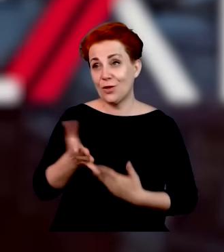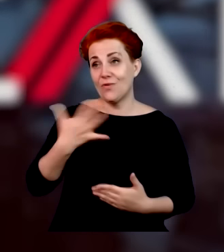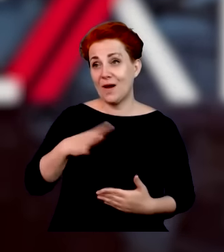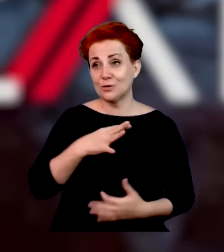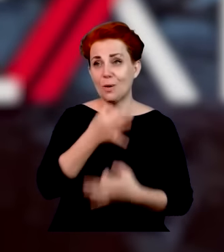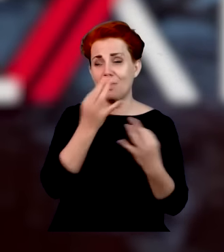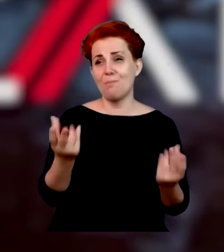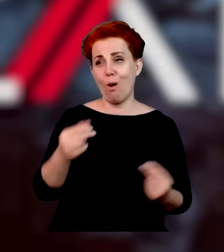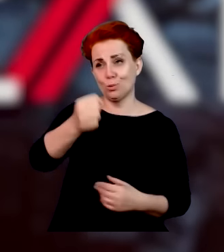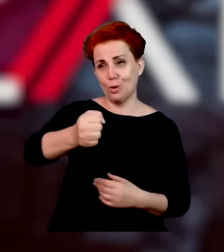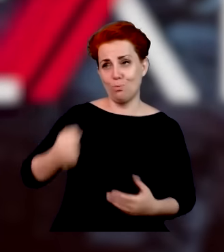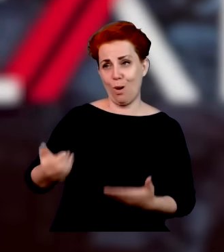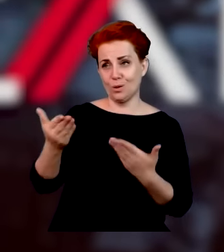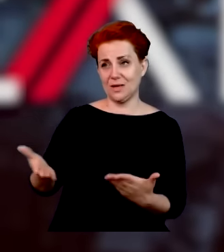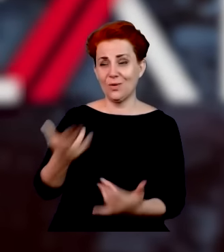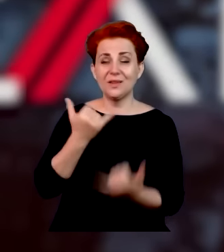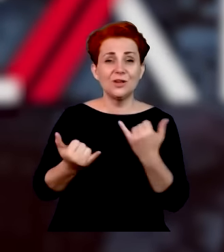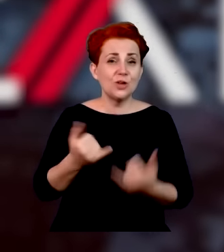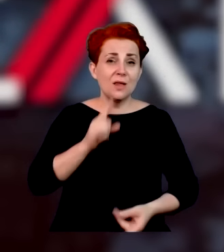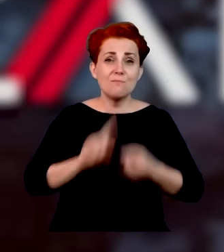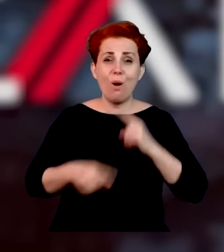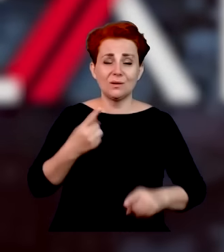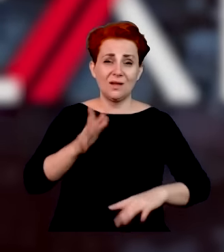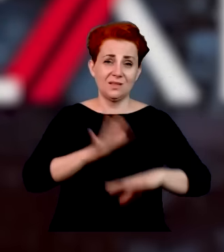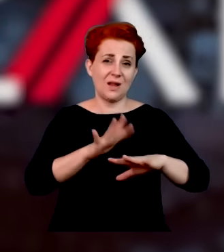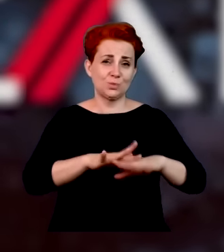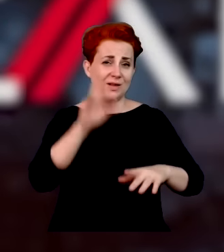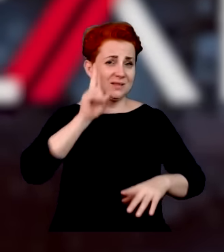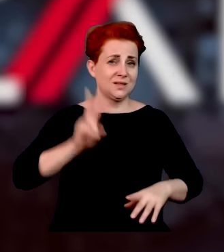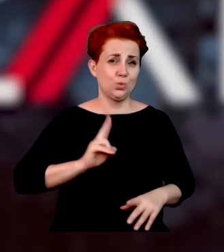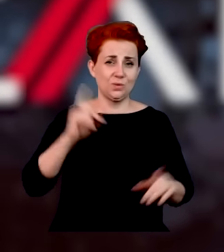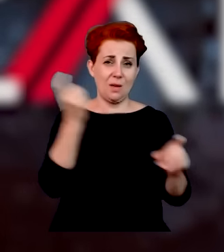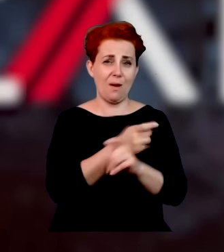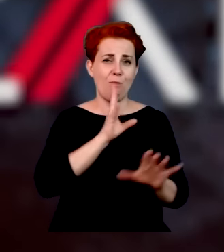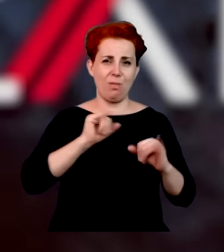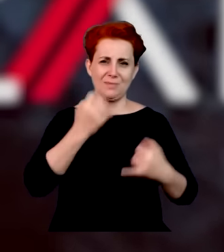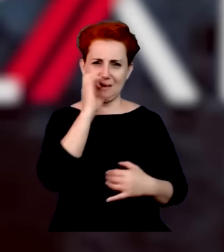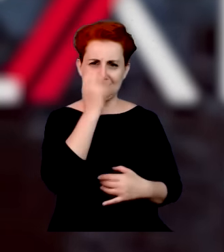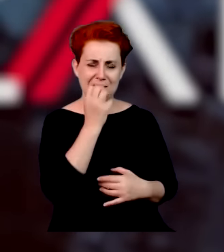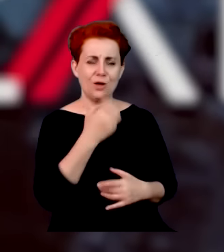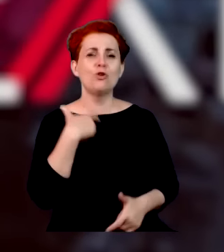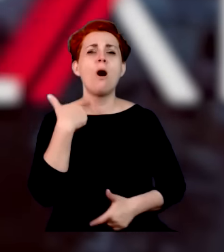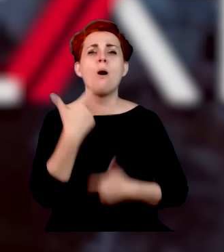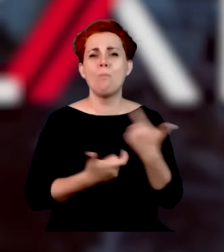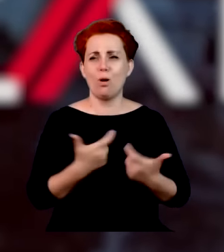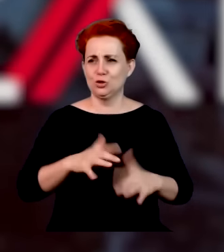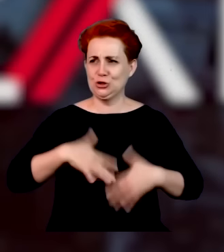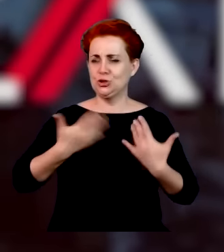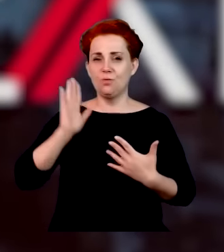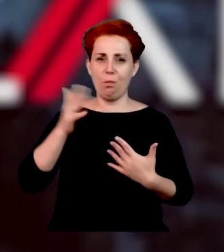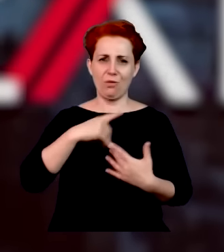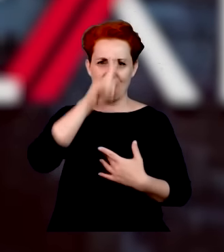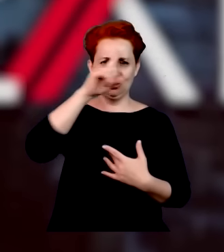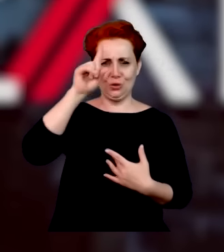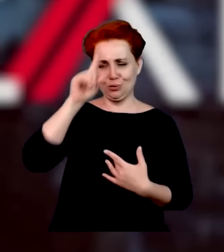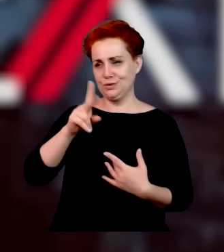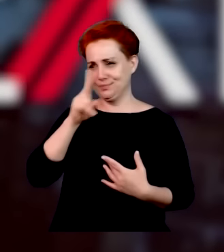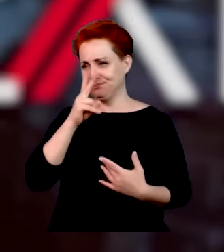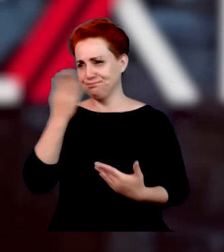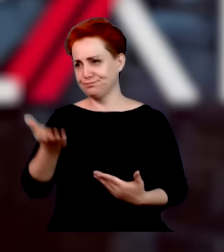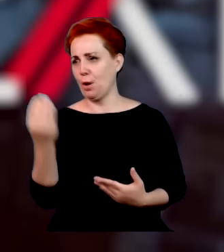tacy posłowie? Jeśli sami politycy traktują instytucje państwowe jak cyrk, to niech się potem nie dziwią, że ludzie będą mieć ich za małpy. To jest